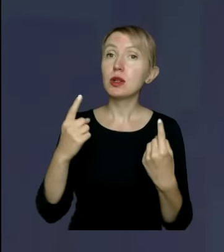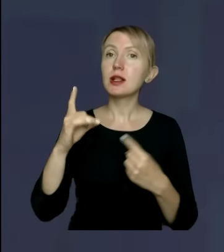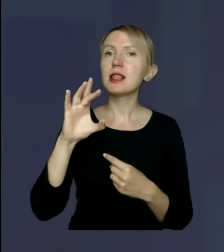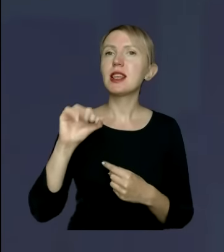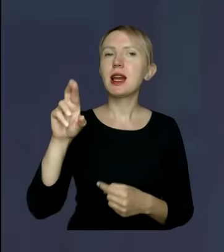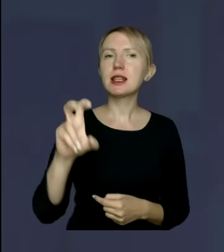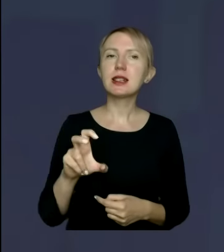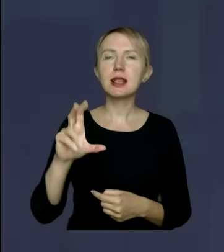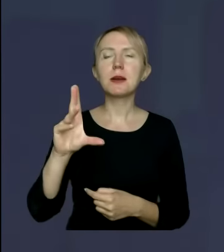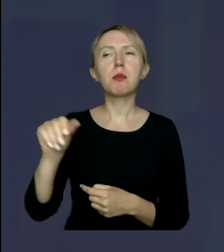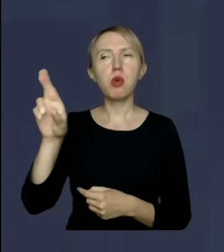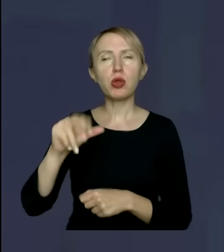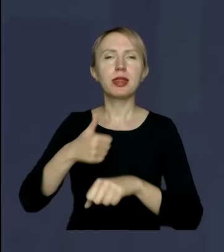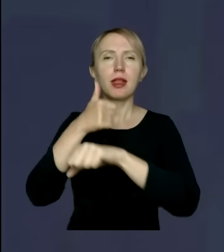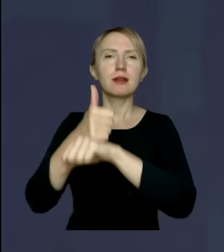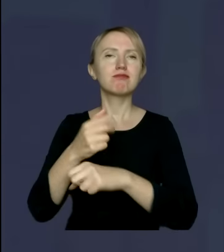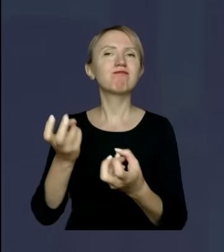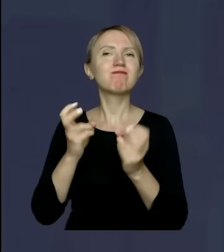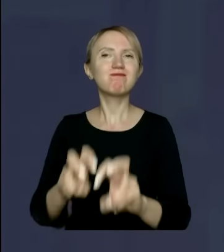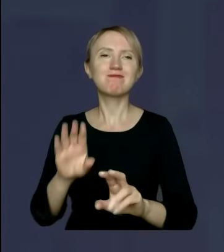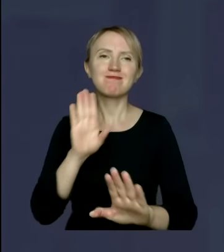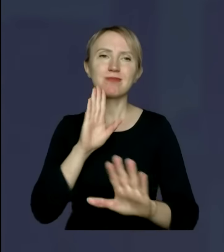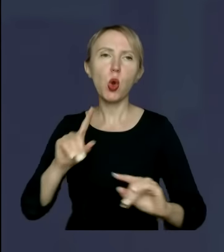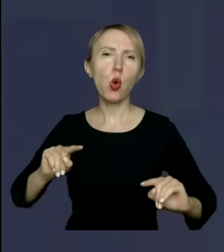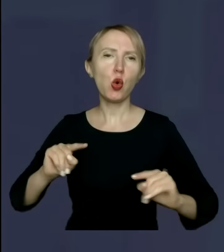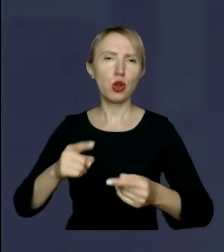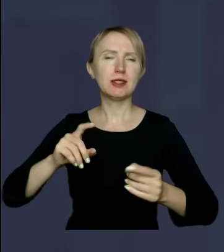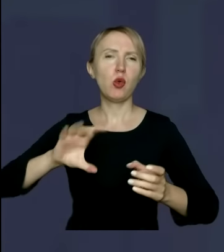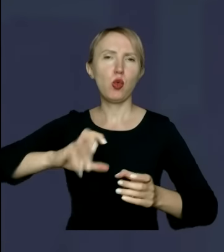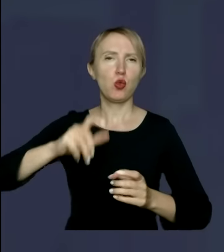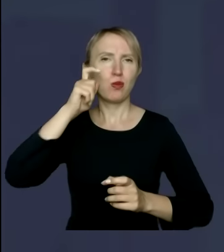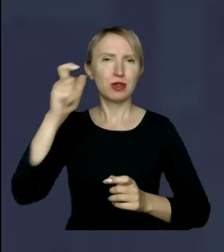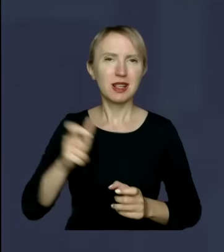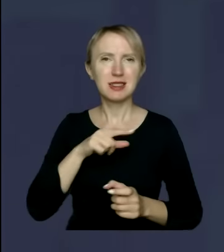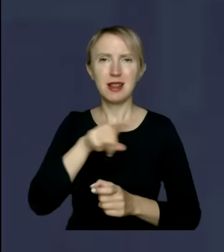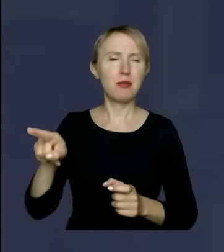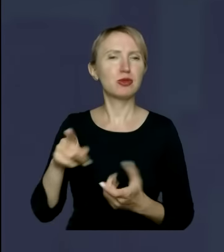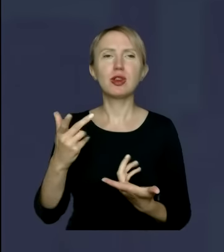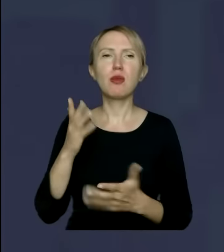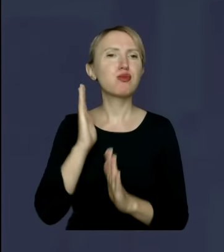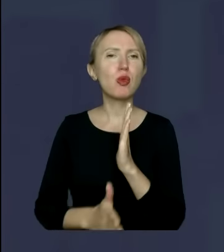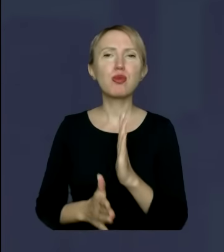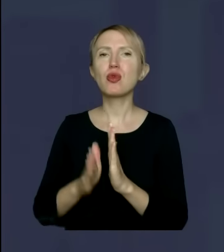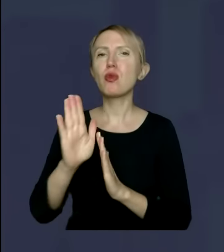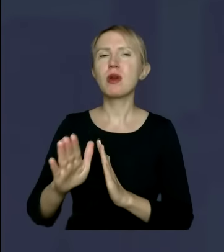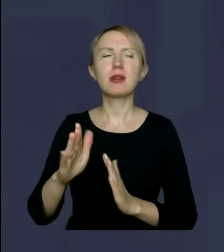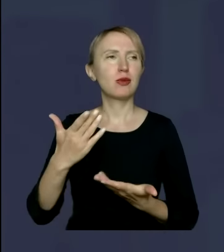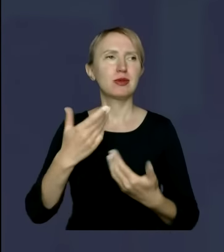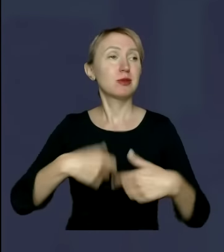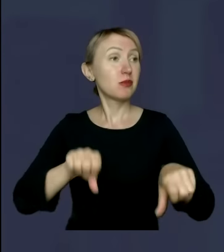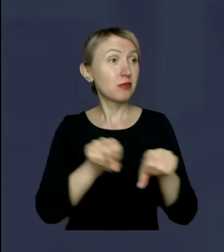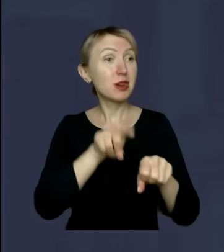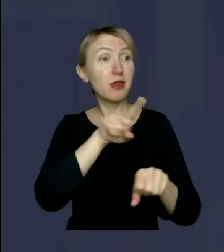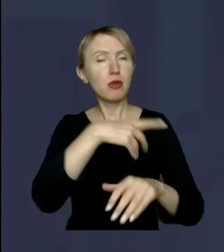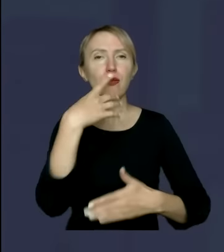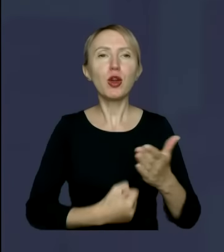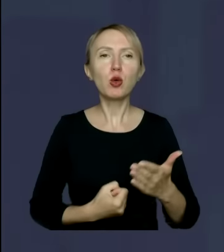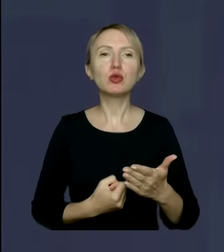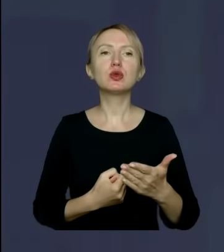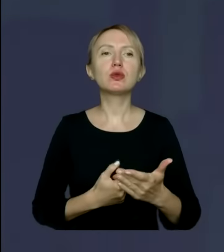bodnarem na czele powstała taka zorganizowana grupa przestępcza która po prostu ma ten wymiar sprawiedliwości wykorzystywać do